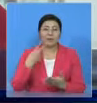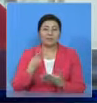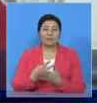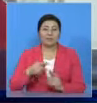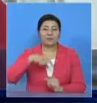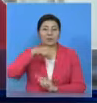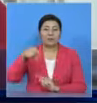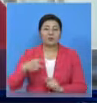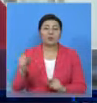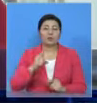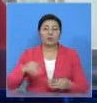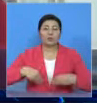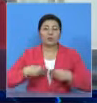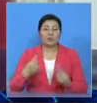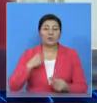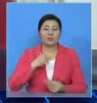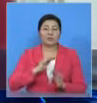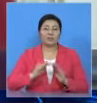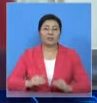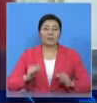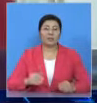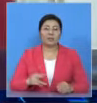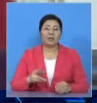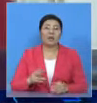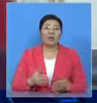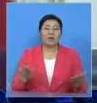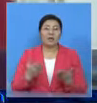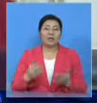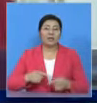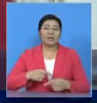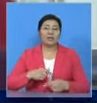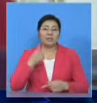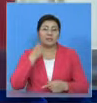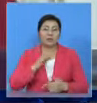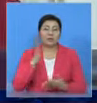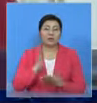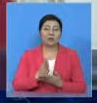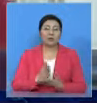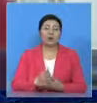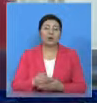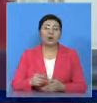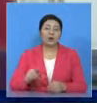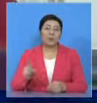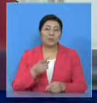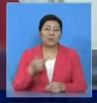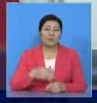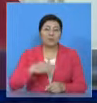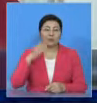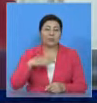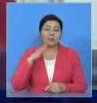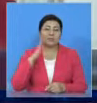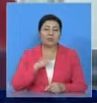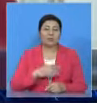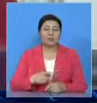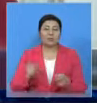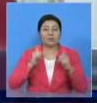округе, что мы даем своим детям, какие они завтра будут, да. Почему родители сейчас удивляются, вроде бы у нас все было хорошо, а